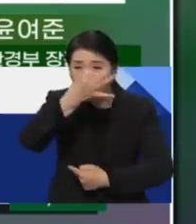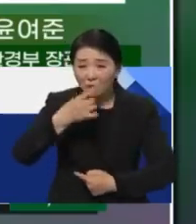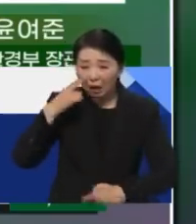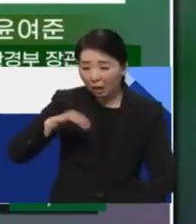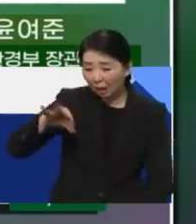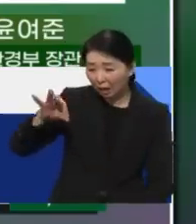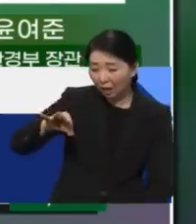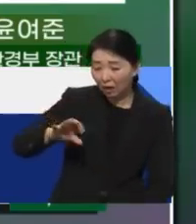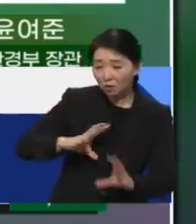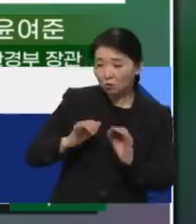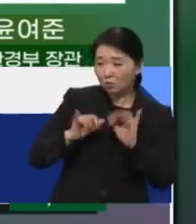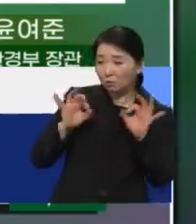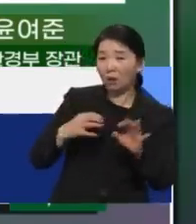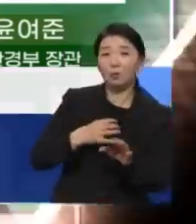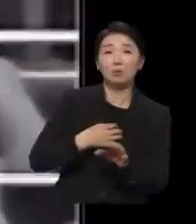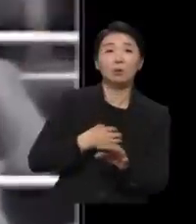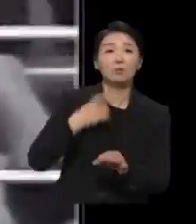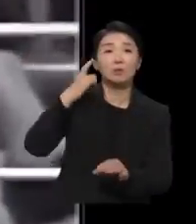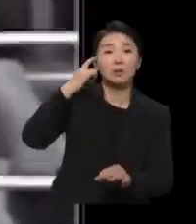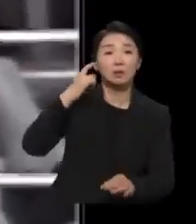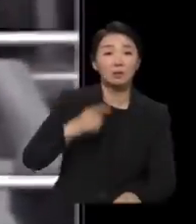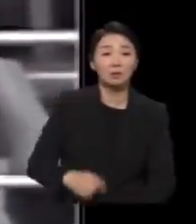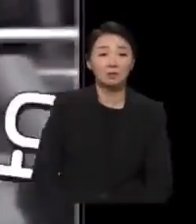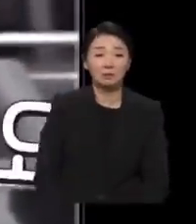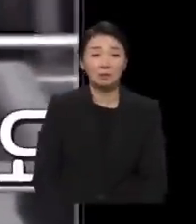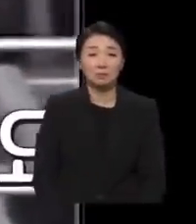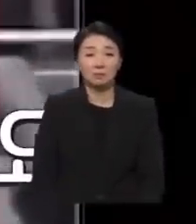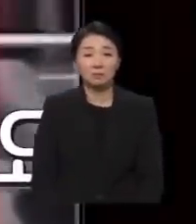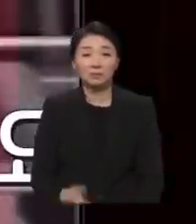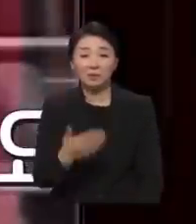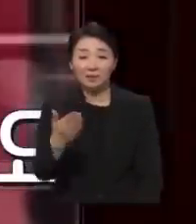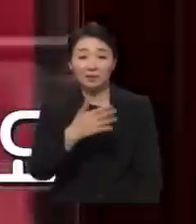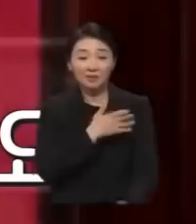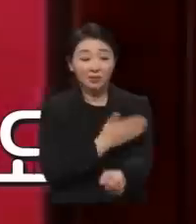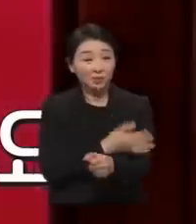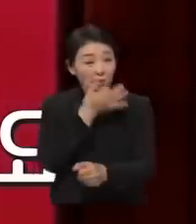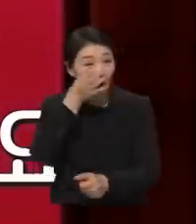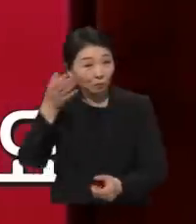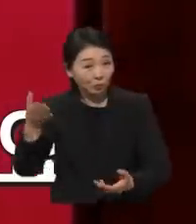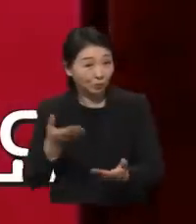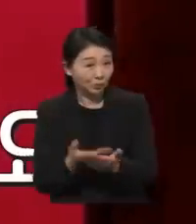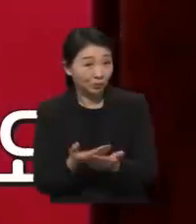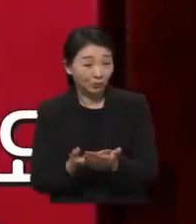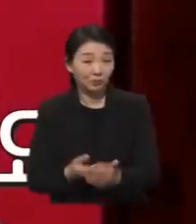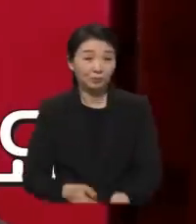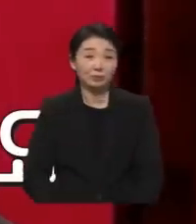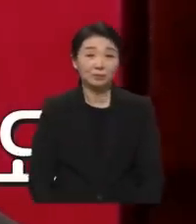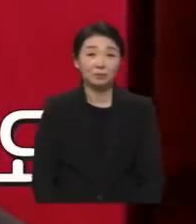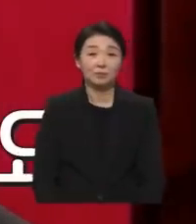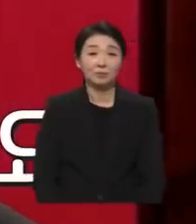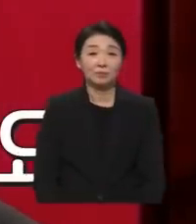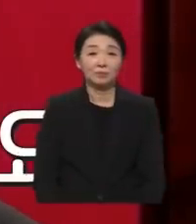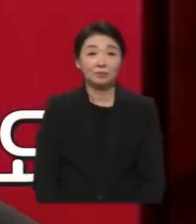굉장히 위기감을 갖고 있다고 봐야 돼요. 당신의 능력을 보여주세요.